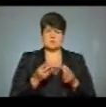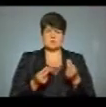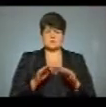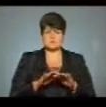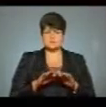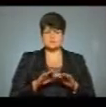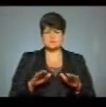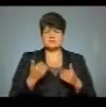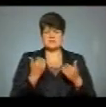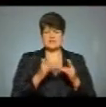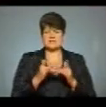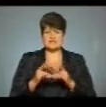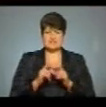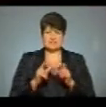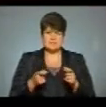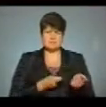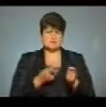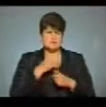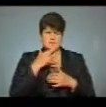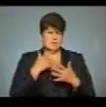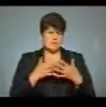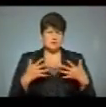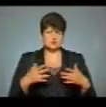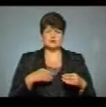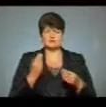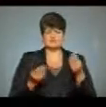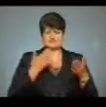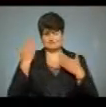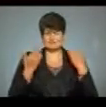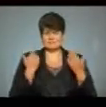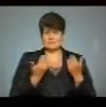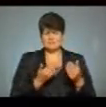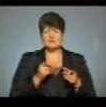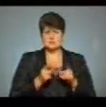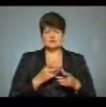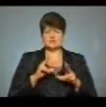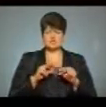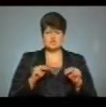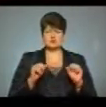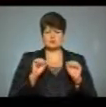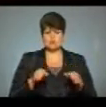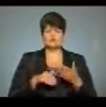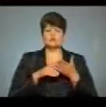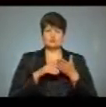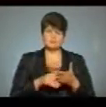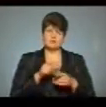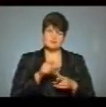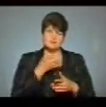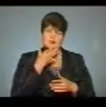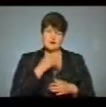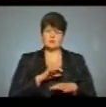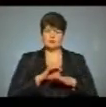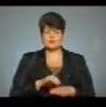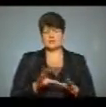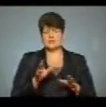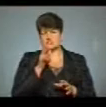з ваших інтернатних закладів. Ми привезли багато речей, щоб розважати їх. І ми справді дуже щасливі, що можемо допомагати їм гарно проводити